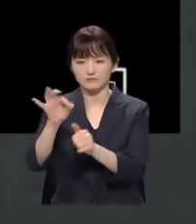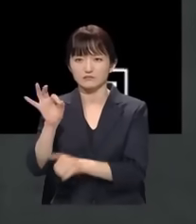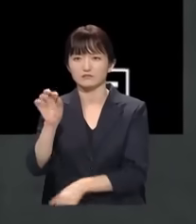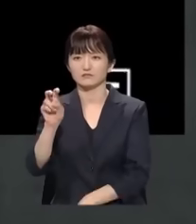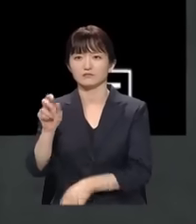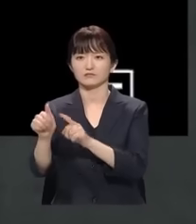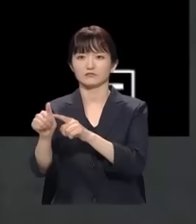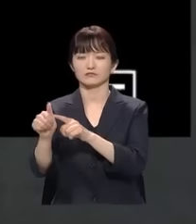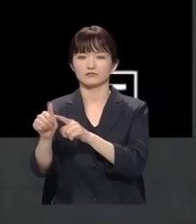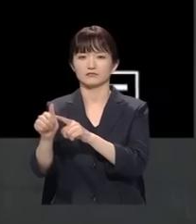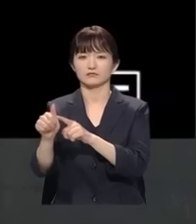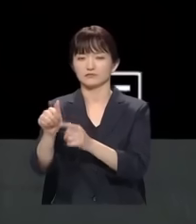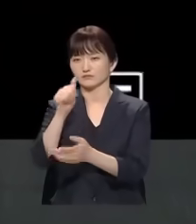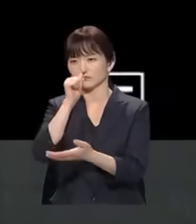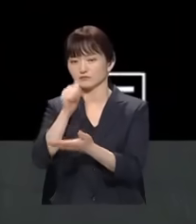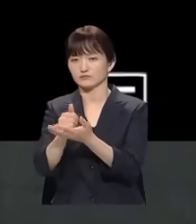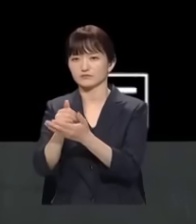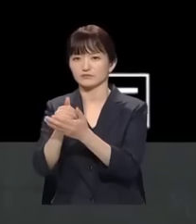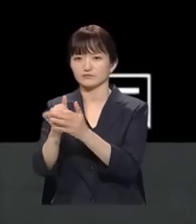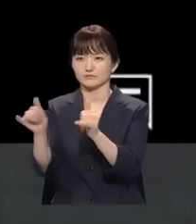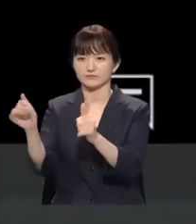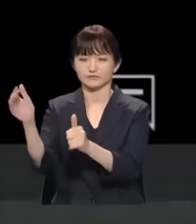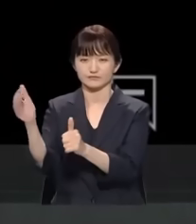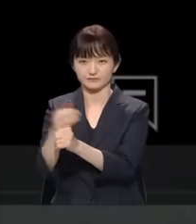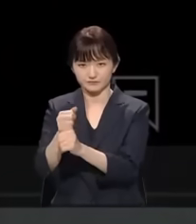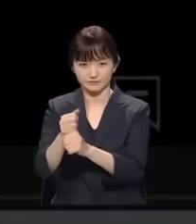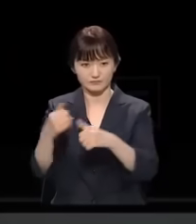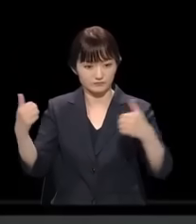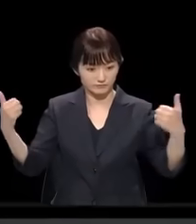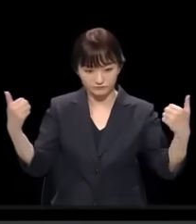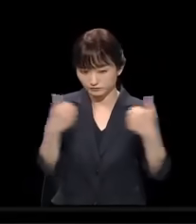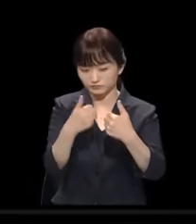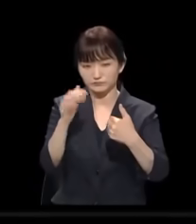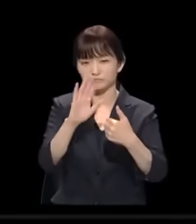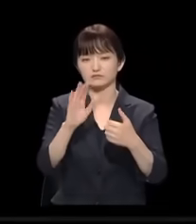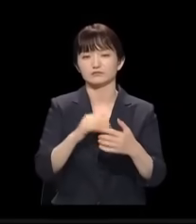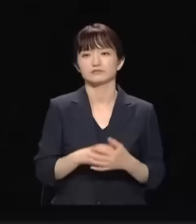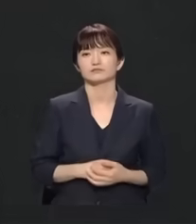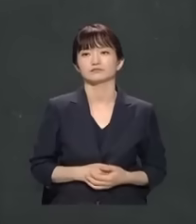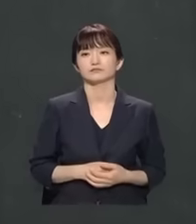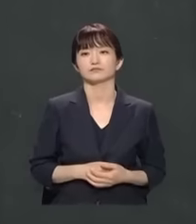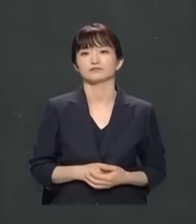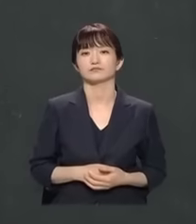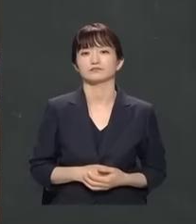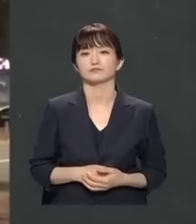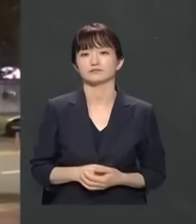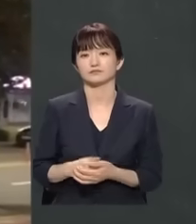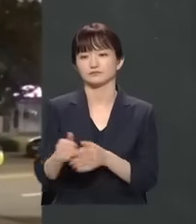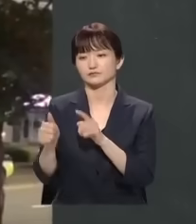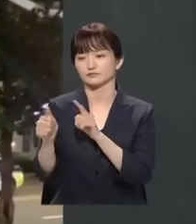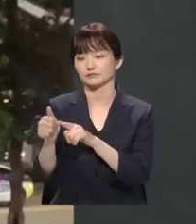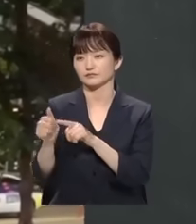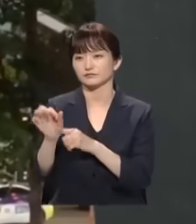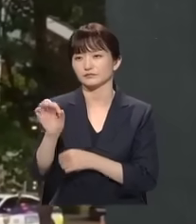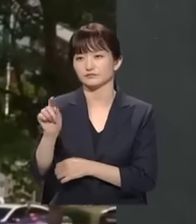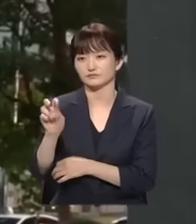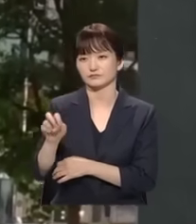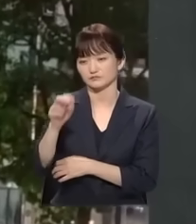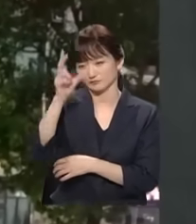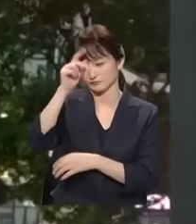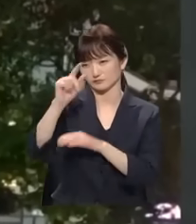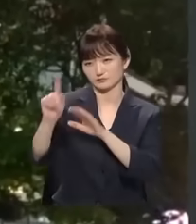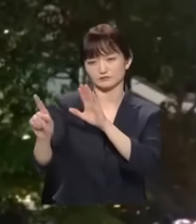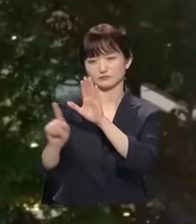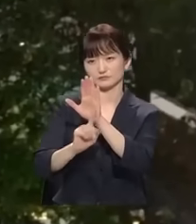현행범으로 체포가 되면서 결투는 성사를 하지 않았습니다 엄씨가 알고 보니까 검찰에서 수배 중인 상태였기 때문이었는데요 이번